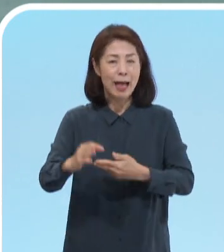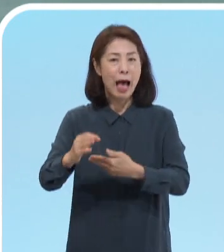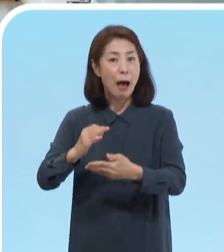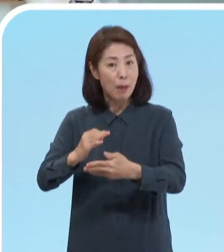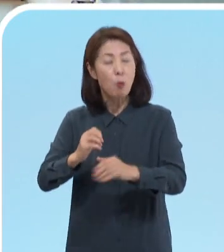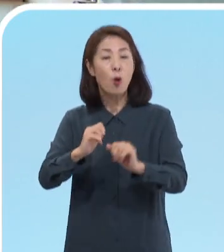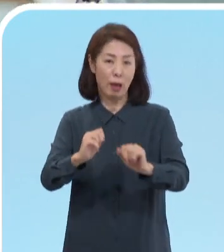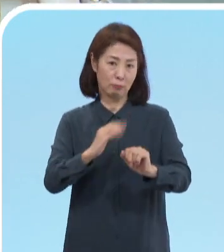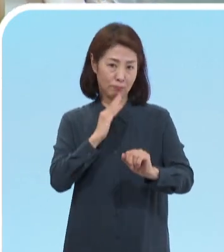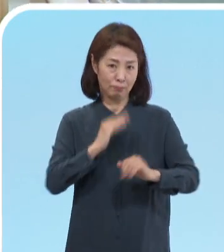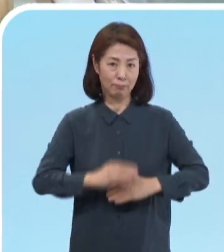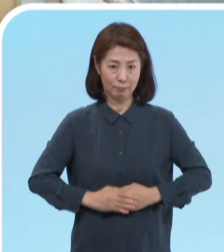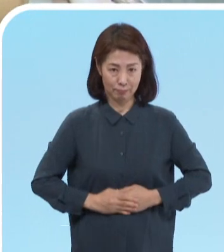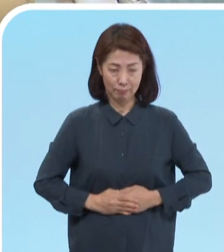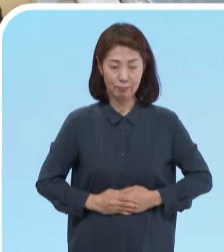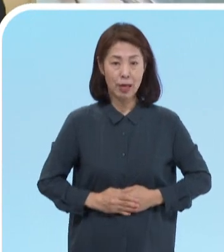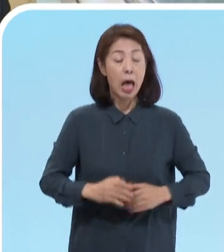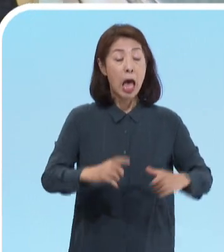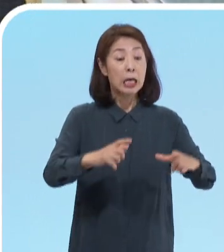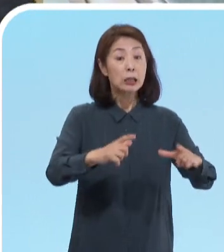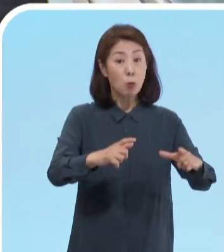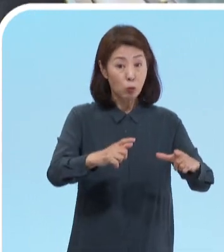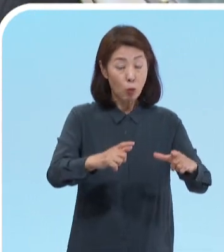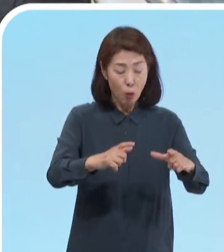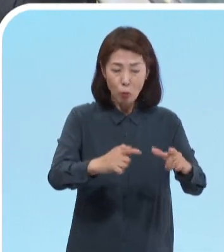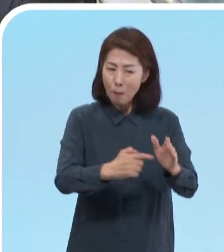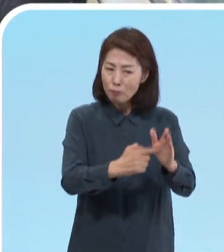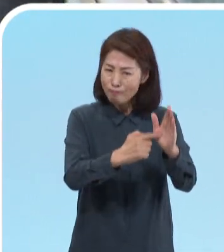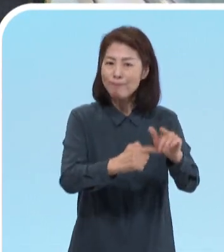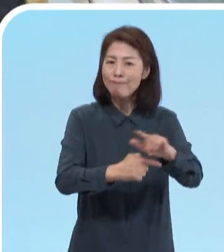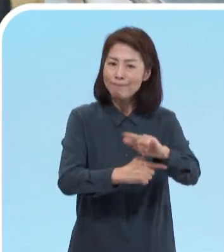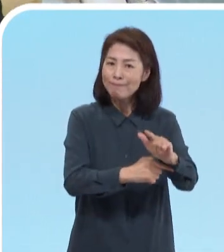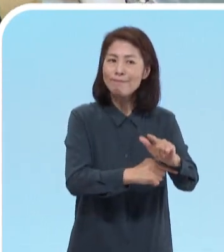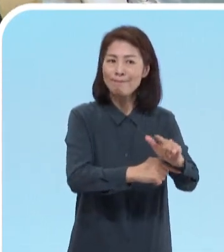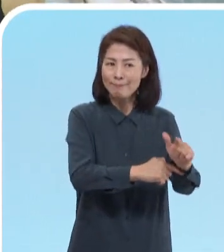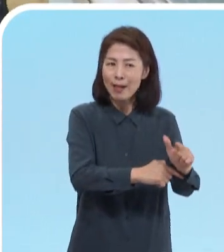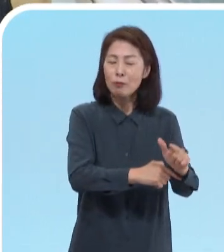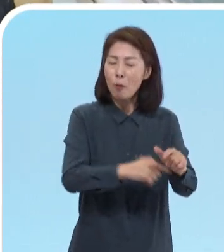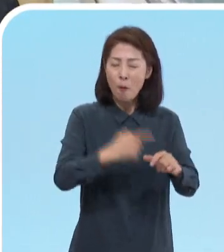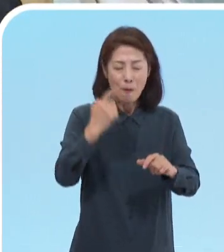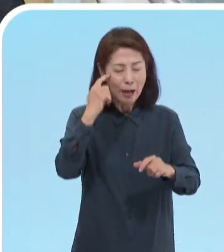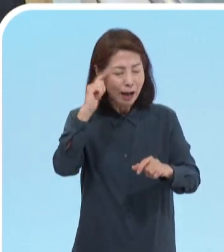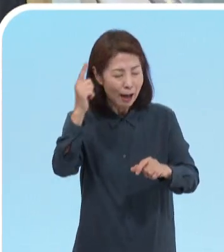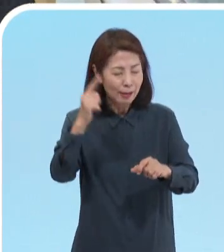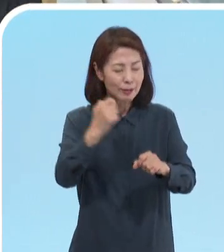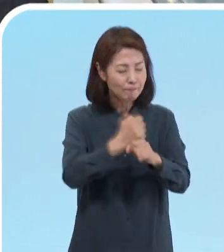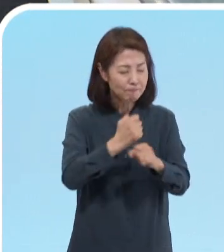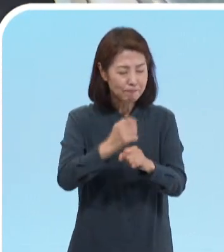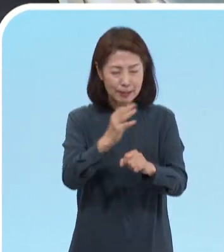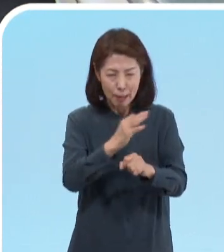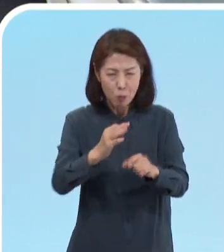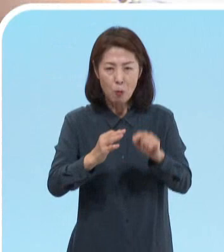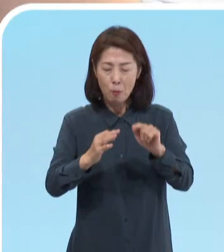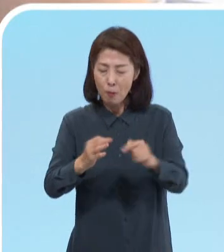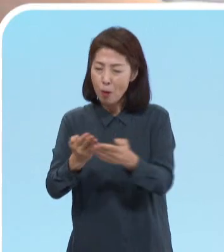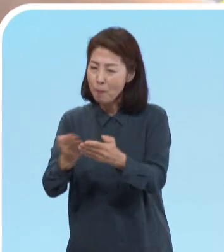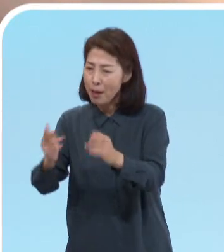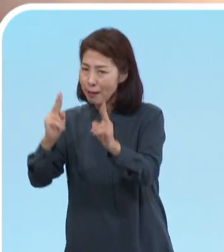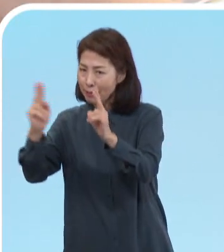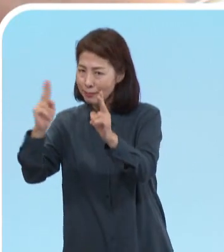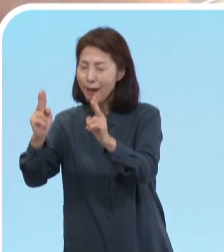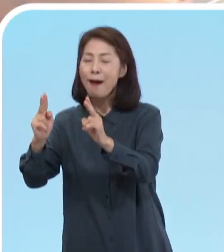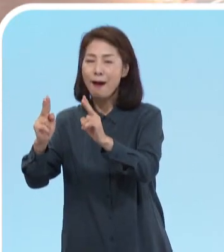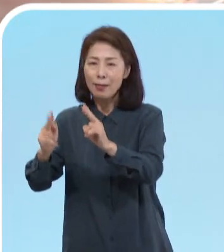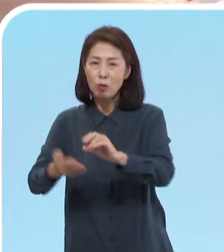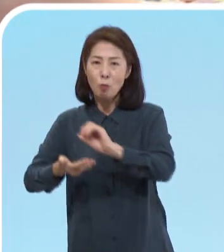ています。 地元の名物を使った商品開発をメーカーに提案して商品化。その商